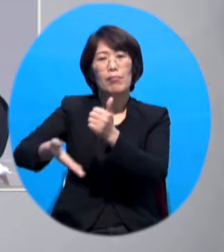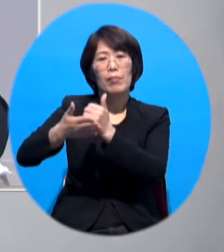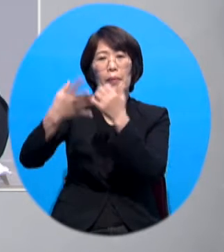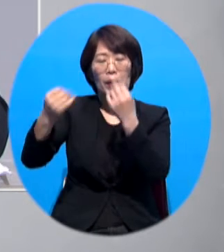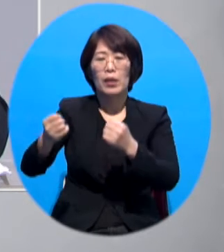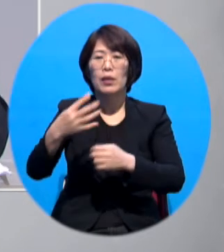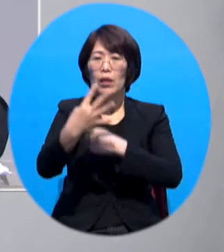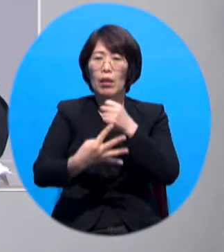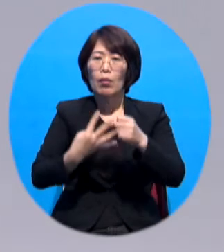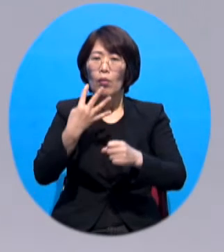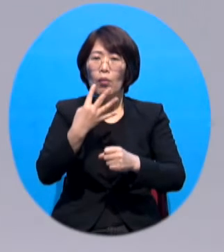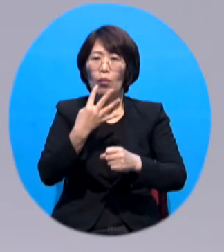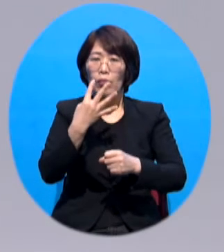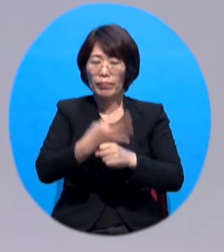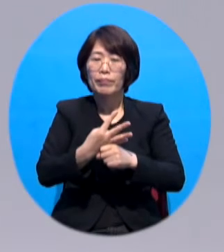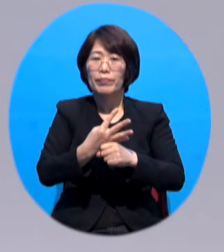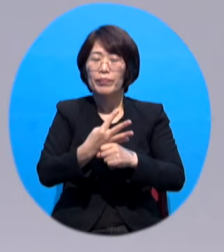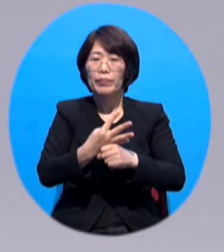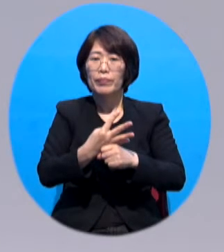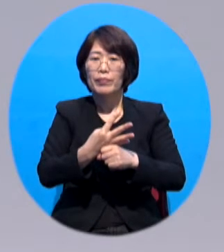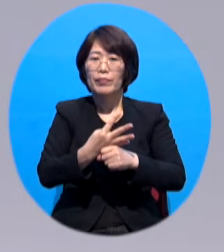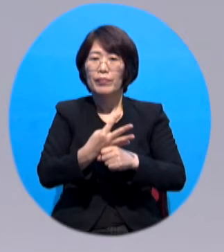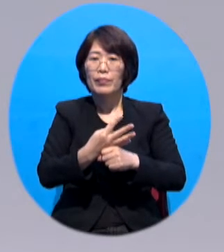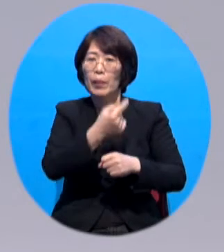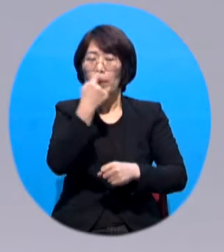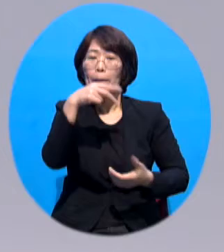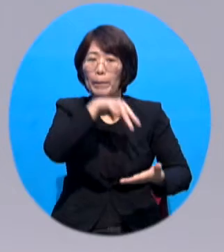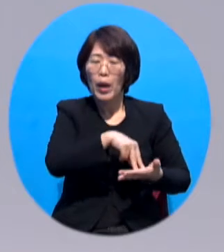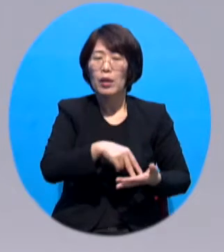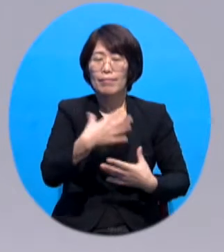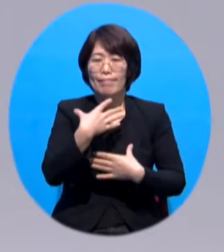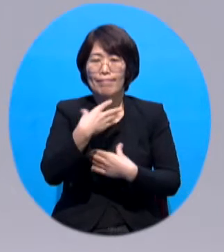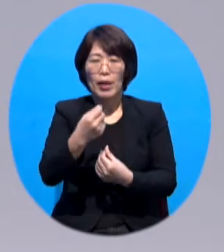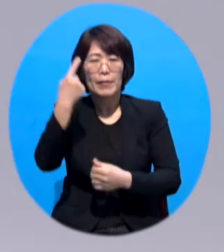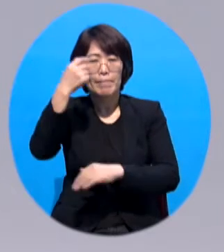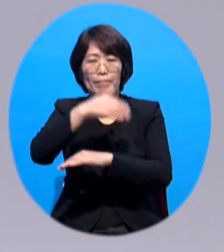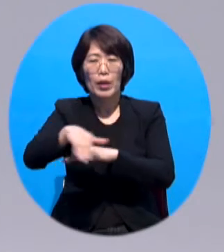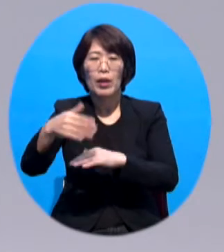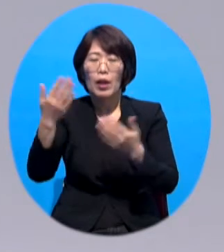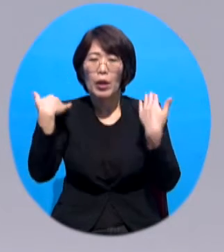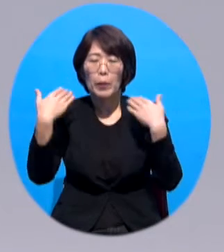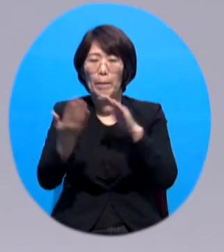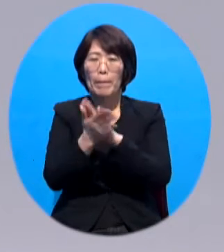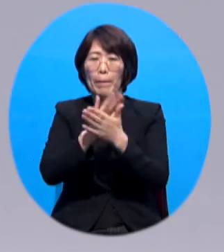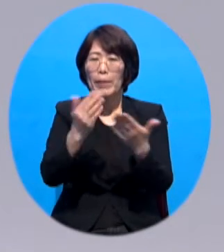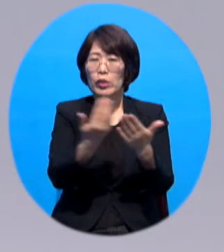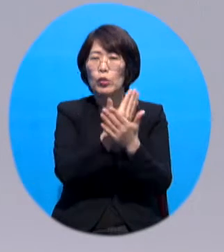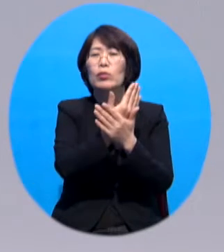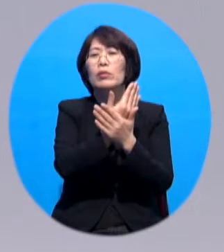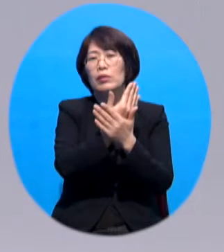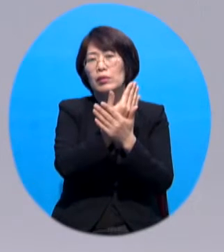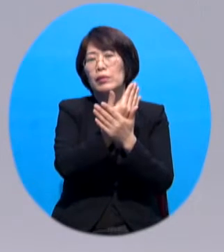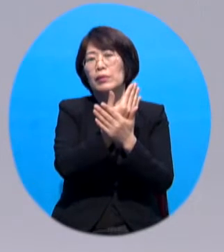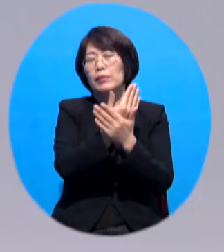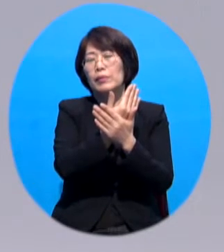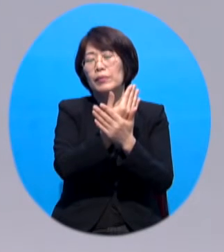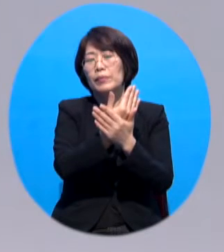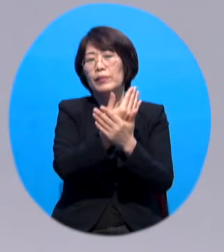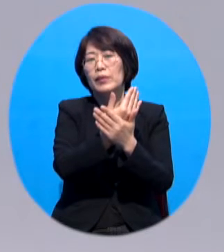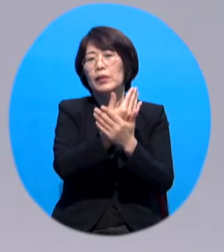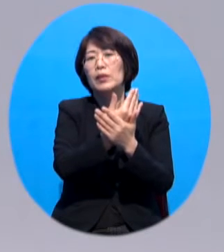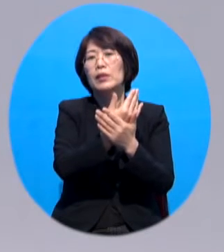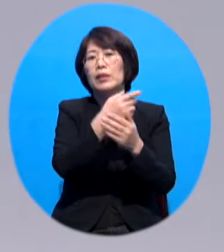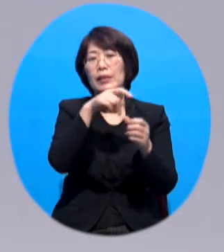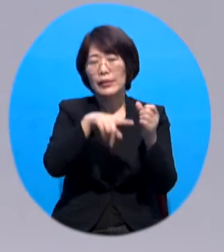4년 임기를 보장받고 안정적으로 계획적으로 어학교 를 변화 발전 시킬 수 있기 때문입니다 그렇지도